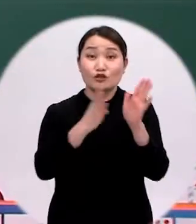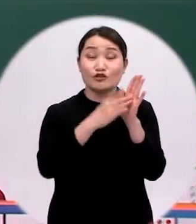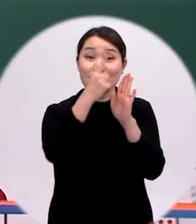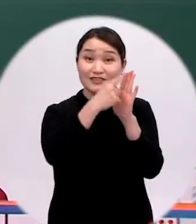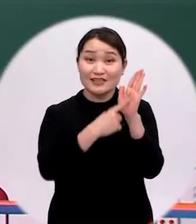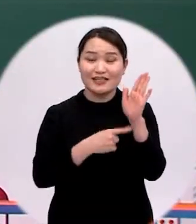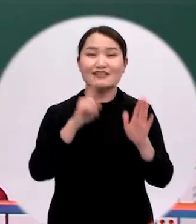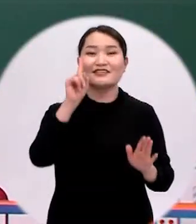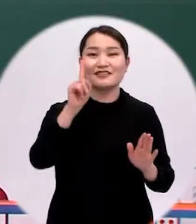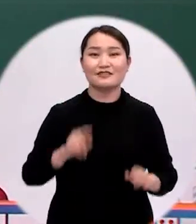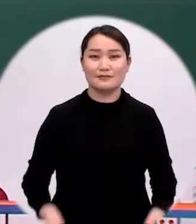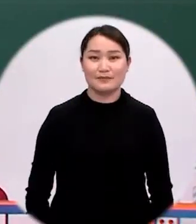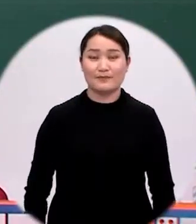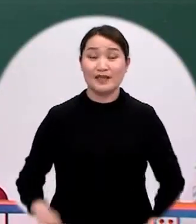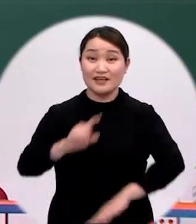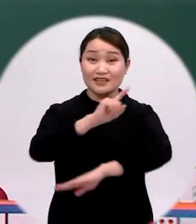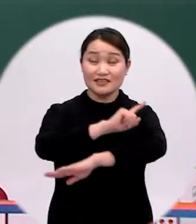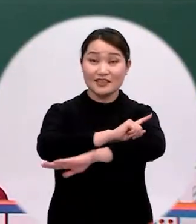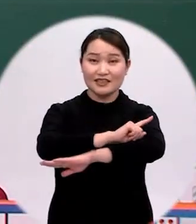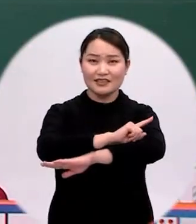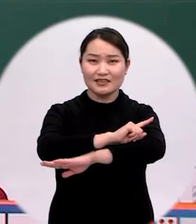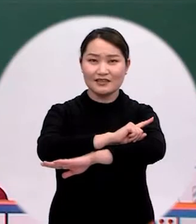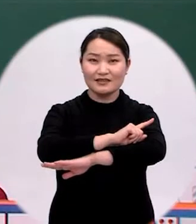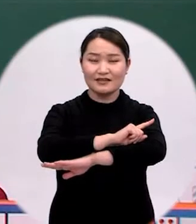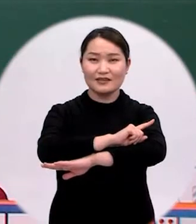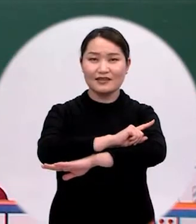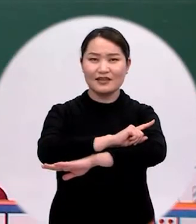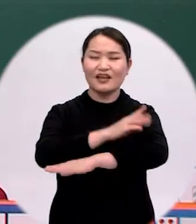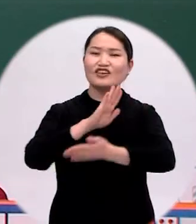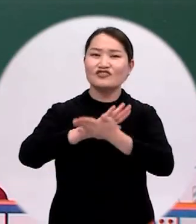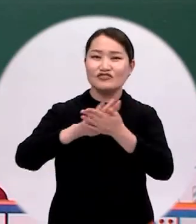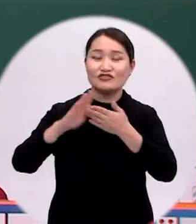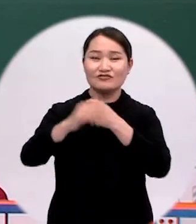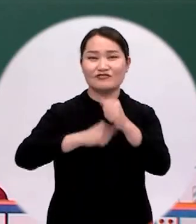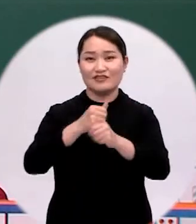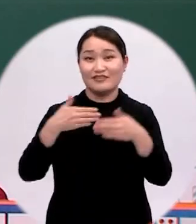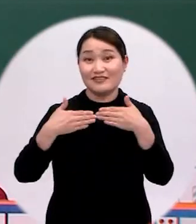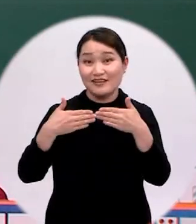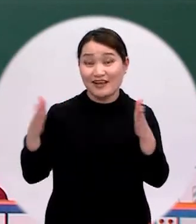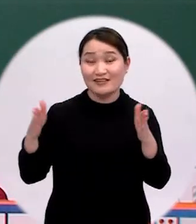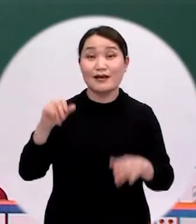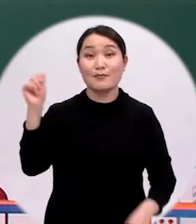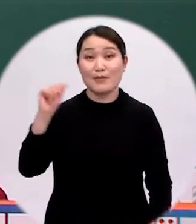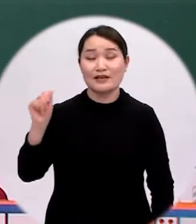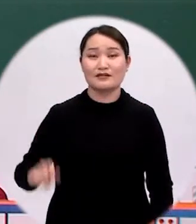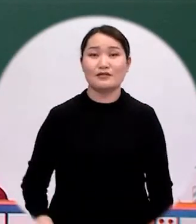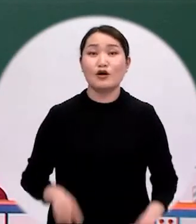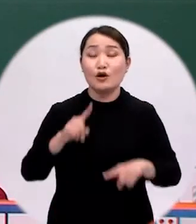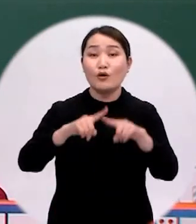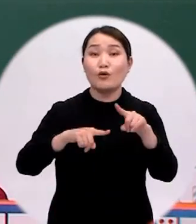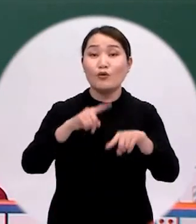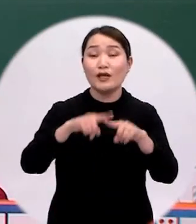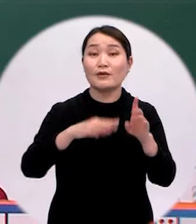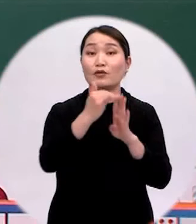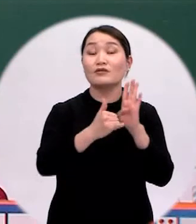Сарын 1 буюу хичээлийн шинэ жилийн нээлтийн баяр ямар үйлрэлт болдог